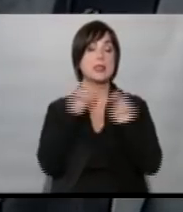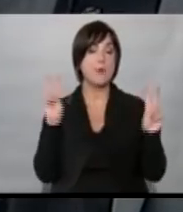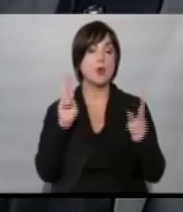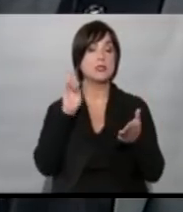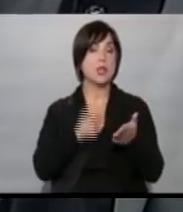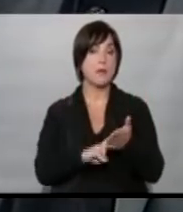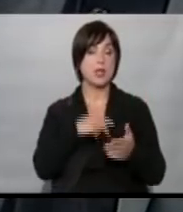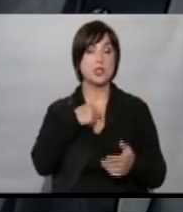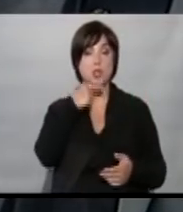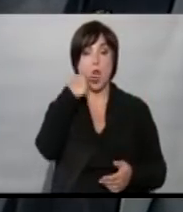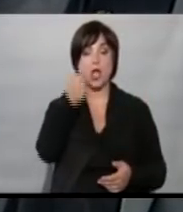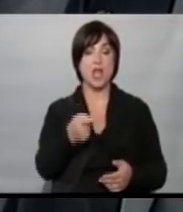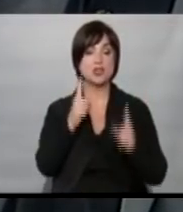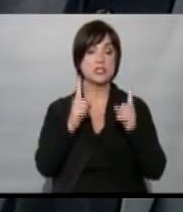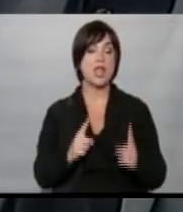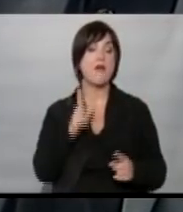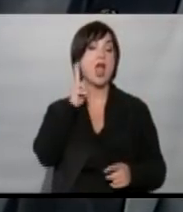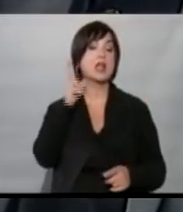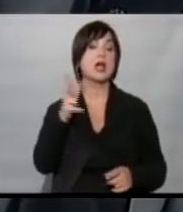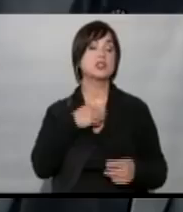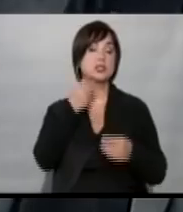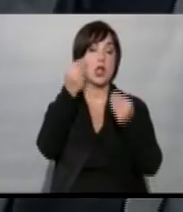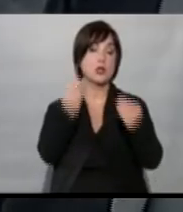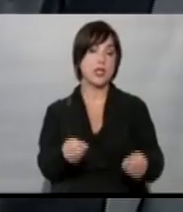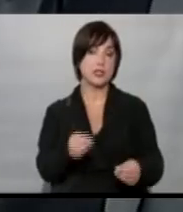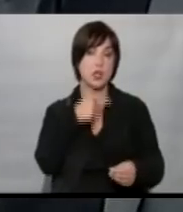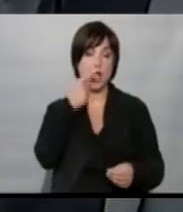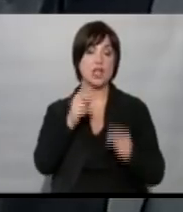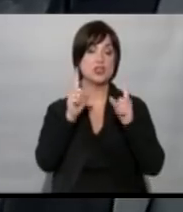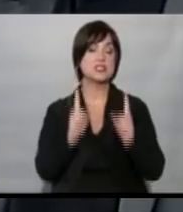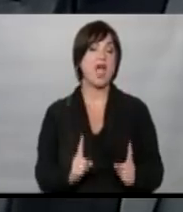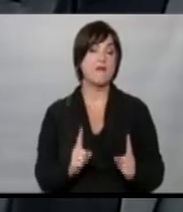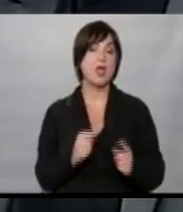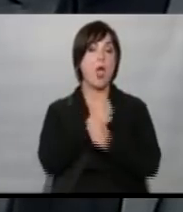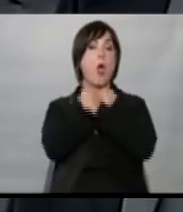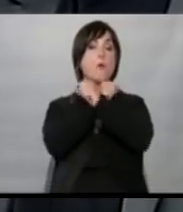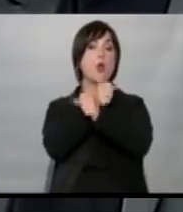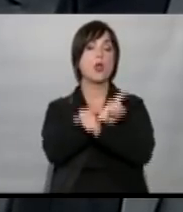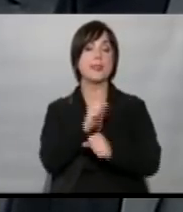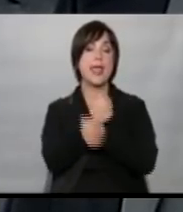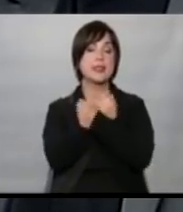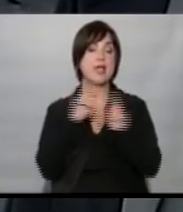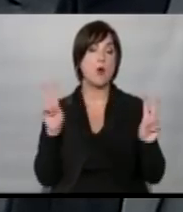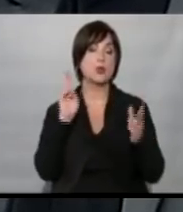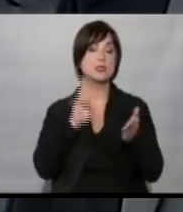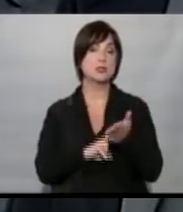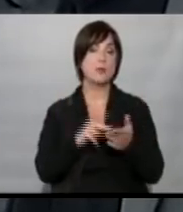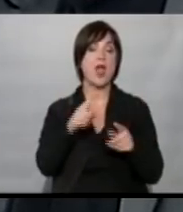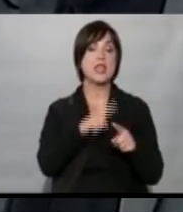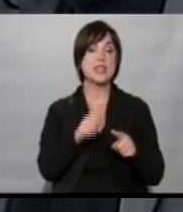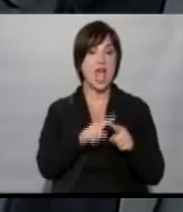право само да си го кажеш гласот собствен да го дадеш и ставот да си го изразиш. Бојкотот не е демократско право. Тоа е